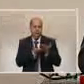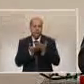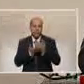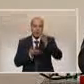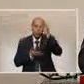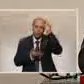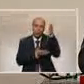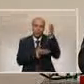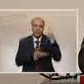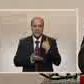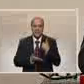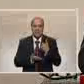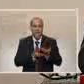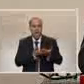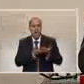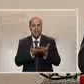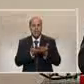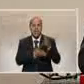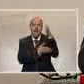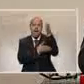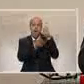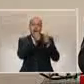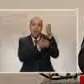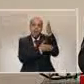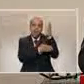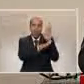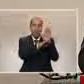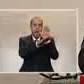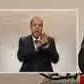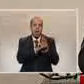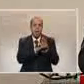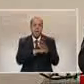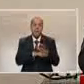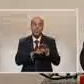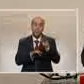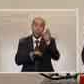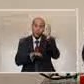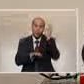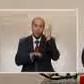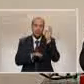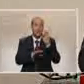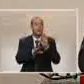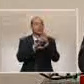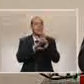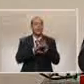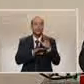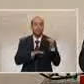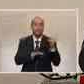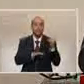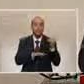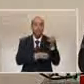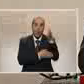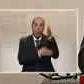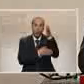الوطن وخدمه هذا العلم وحمايه هذه السياده سياده